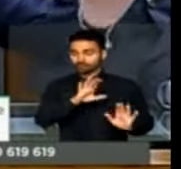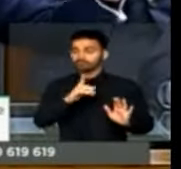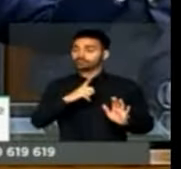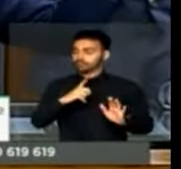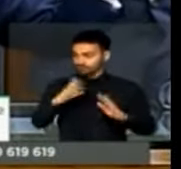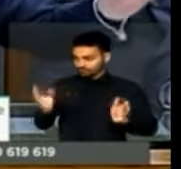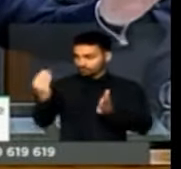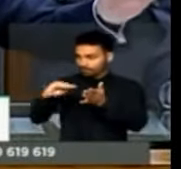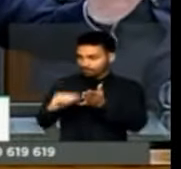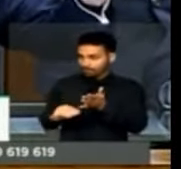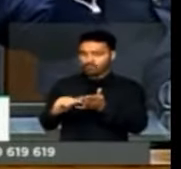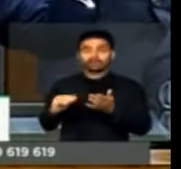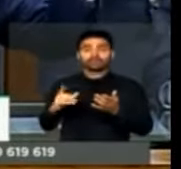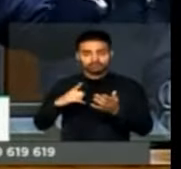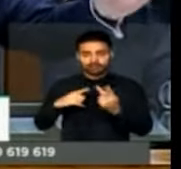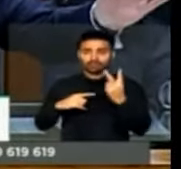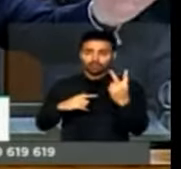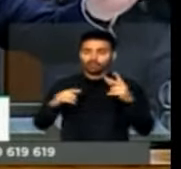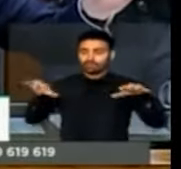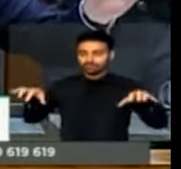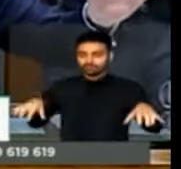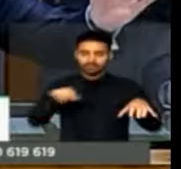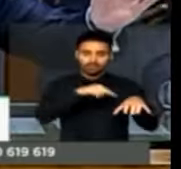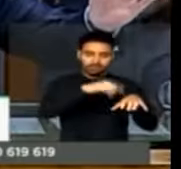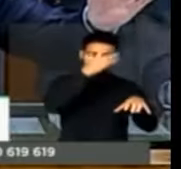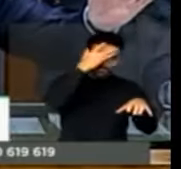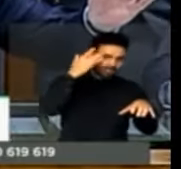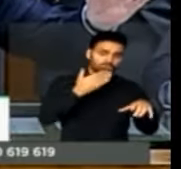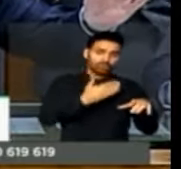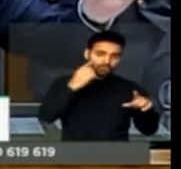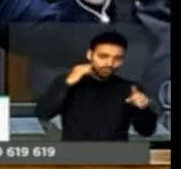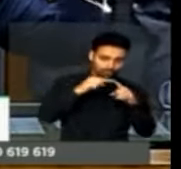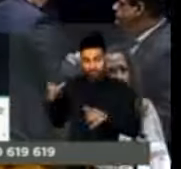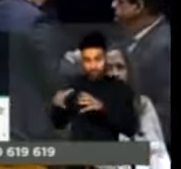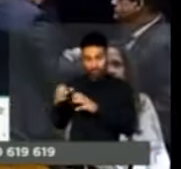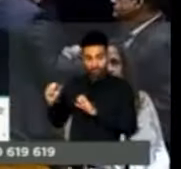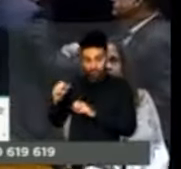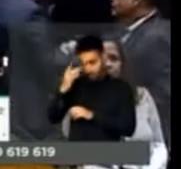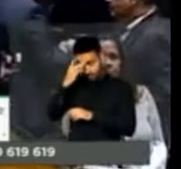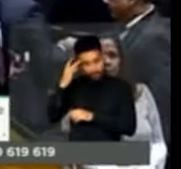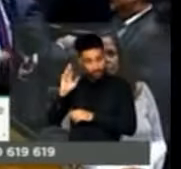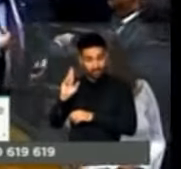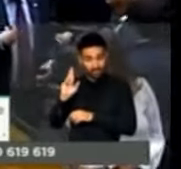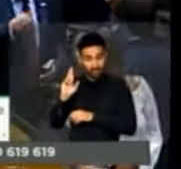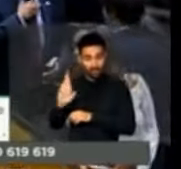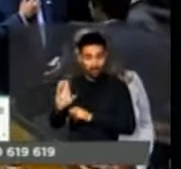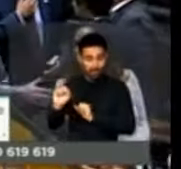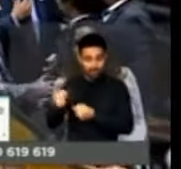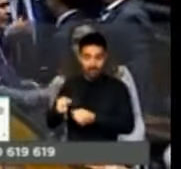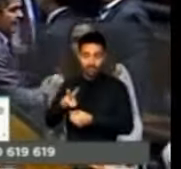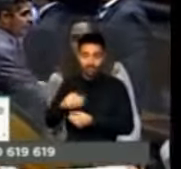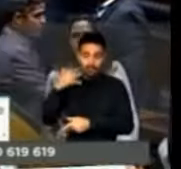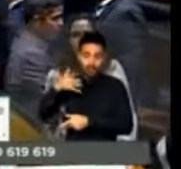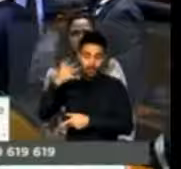المحكمة العليا في البرازيل أعلنت هذا الخميس تعليق مهام رئيس مجلس النواب إدواردو كونيا المتهم بارتكاب انتهاكات في